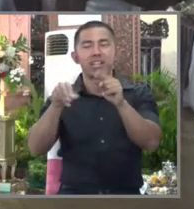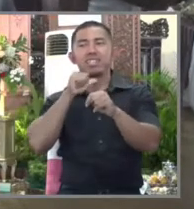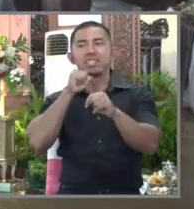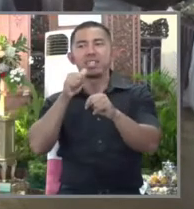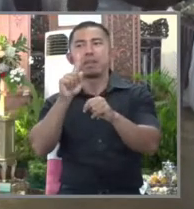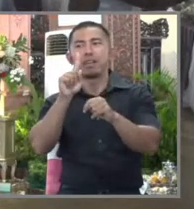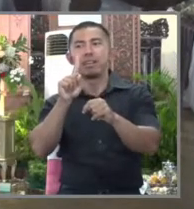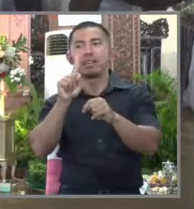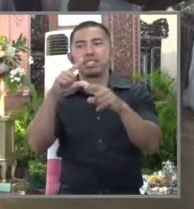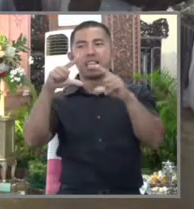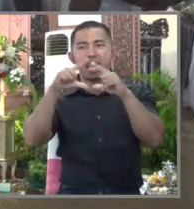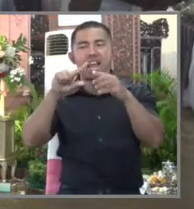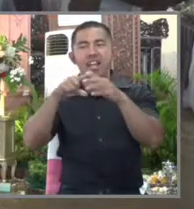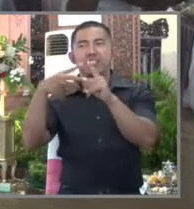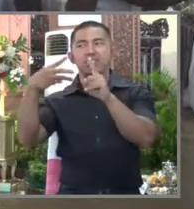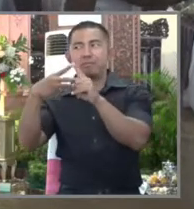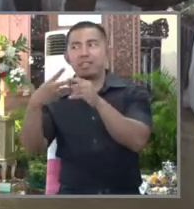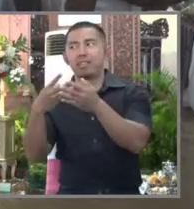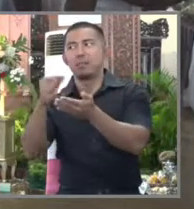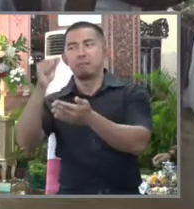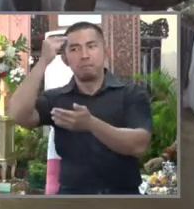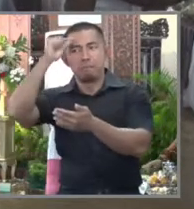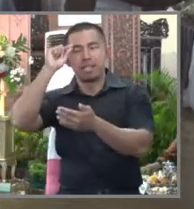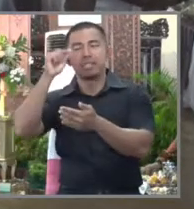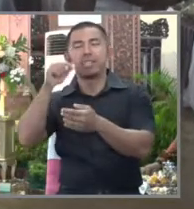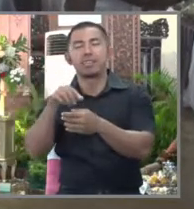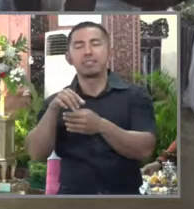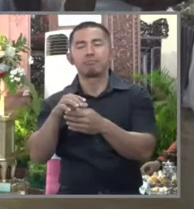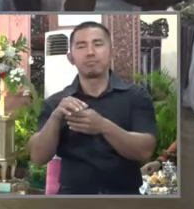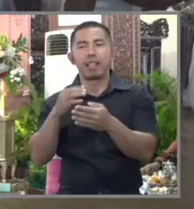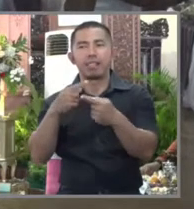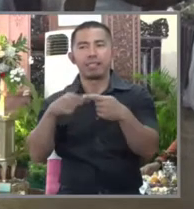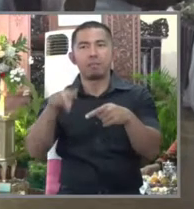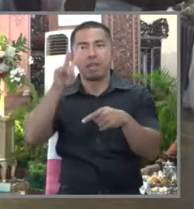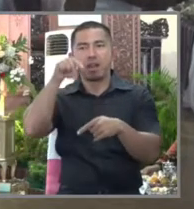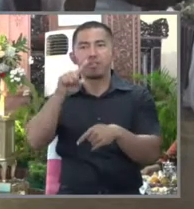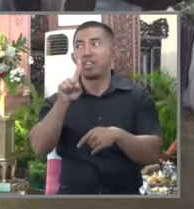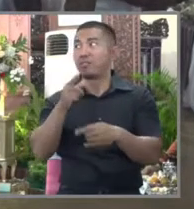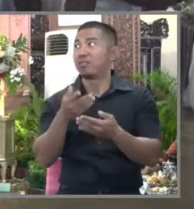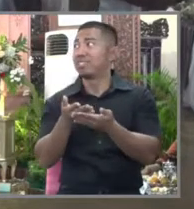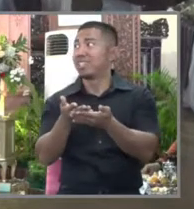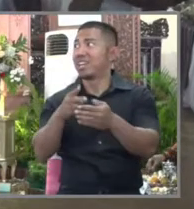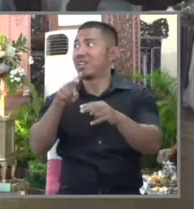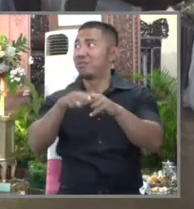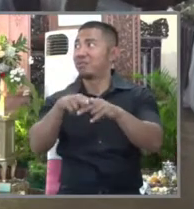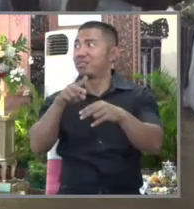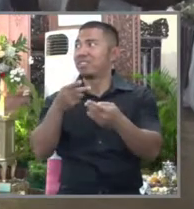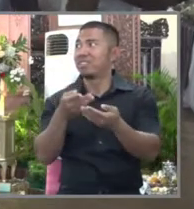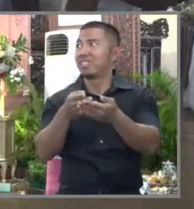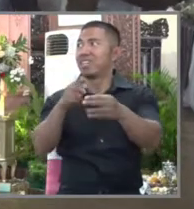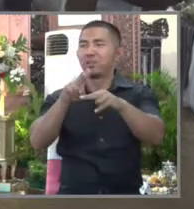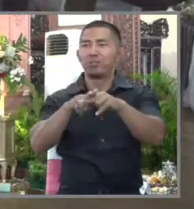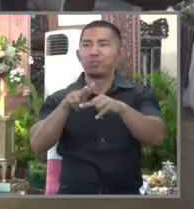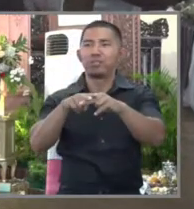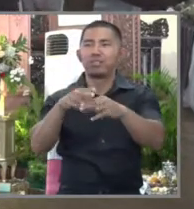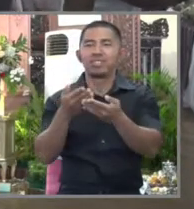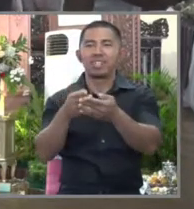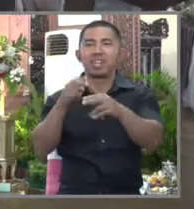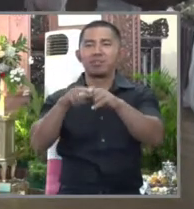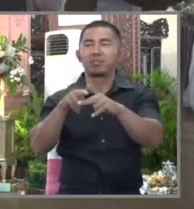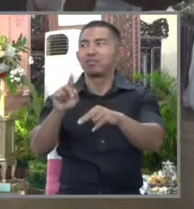kamu, ya. Latihan demokrasi dulu, tapi harus salah satu. Coba, sana duduk dulu. Ya, yang baik, lainnya dulu. Baik. Ini latihan demokrasi dulu.